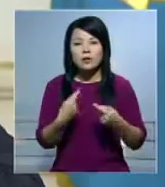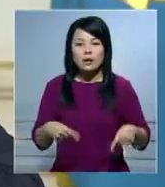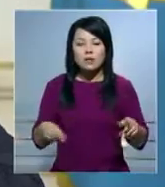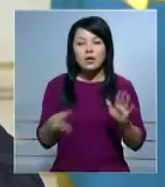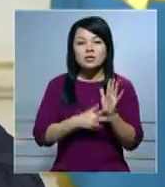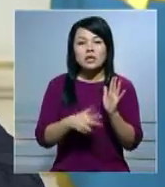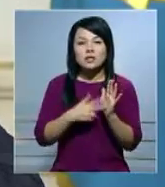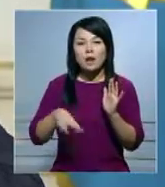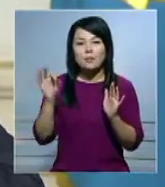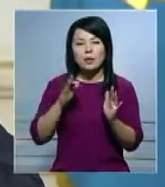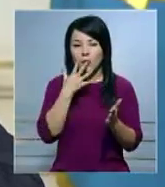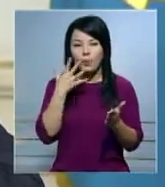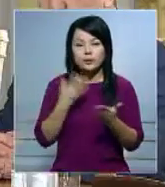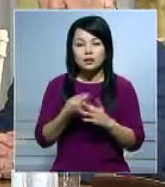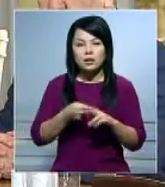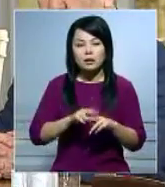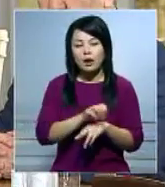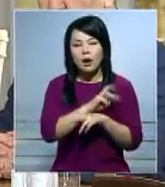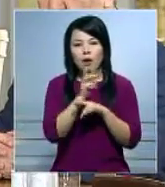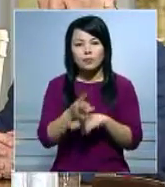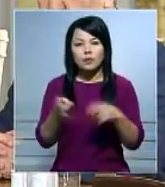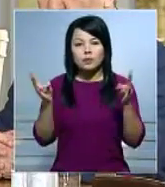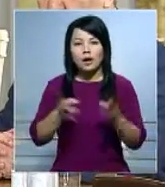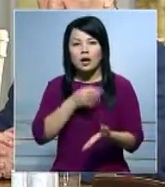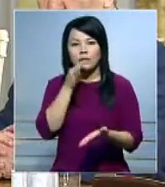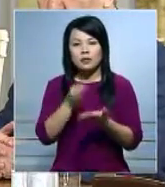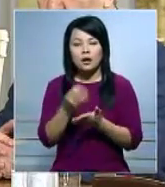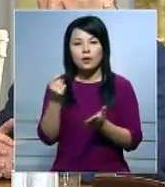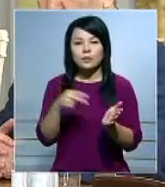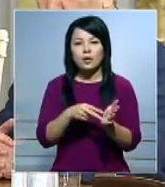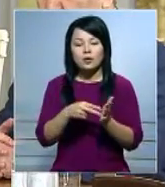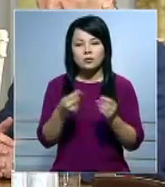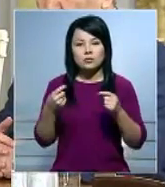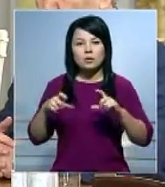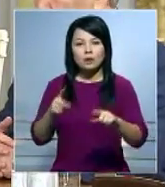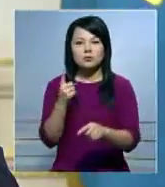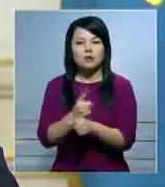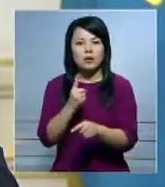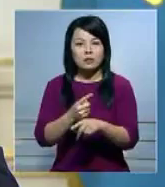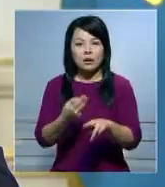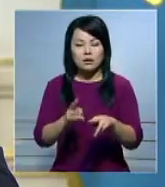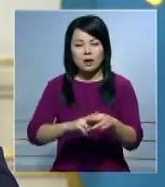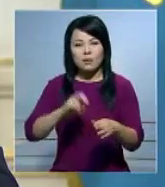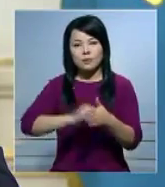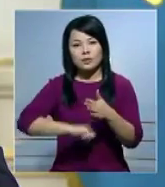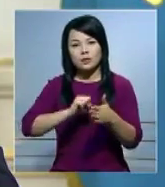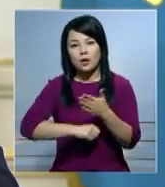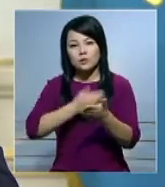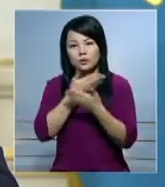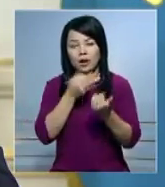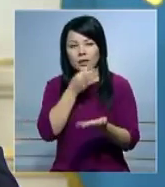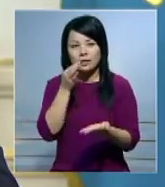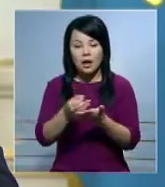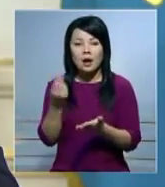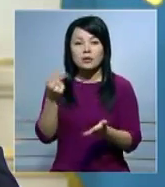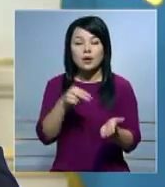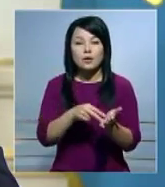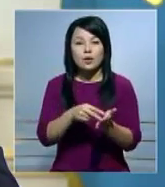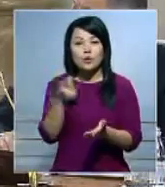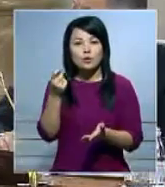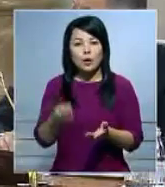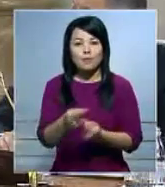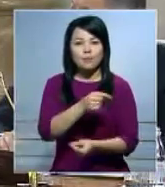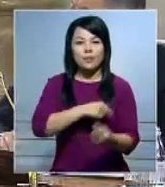80%-мен өз-өзімізді қамтамасыз ету керектігін айта келе, бағаны негізсіз өсіруге себеп жоқ деді. Бірақ бағаны төмендетеміз деп